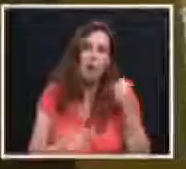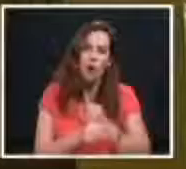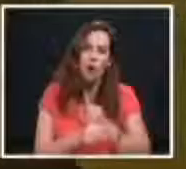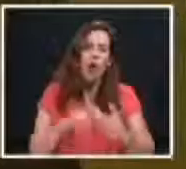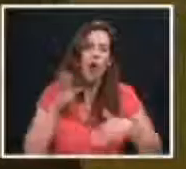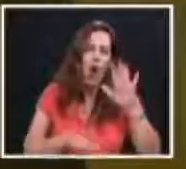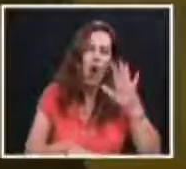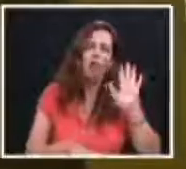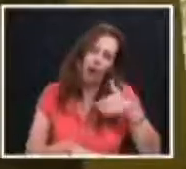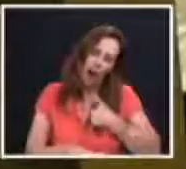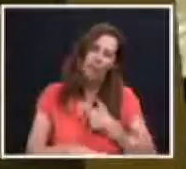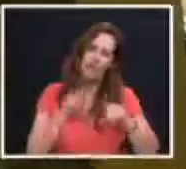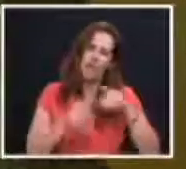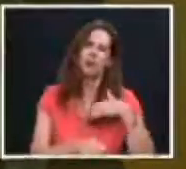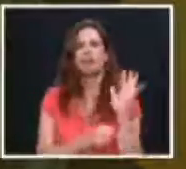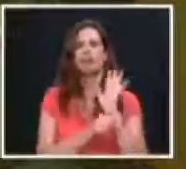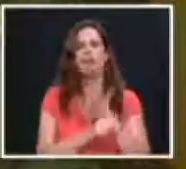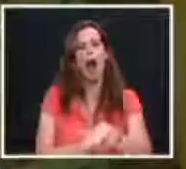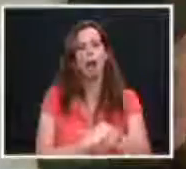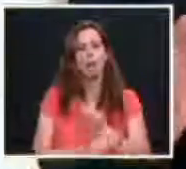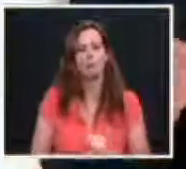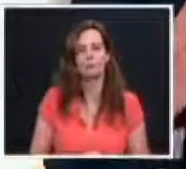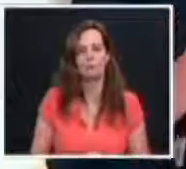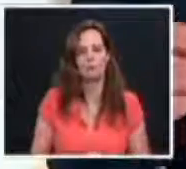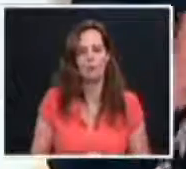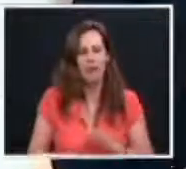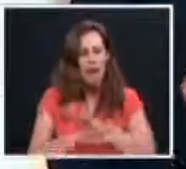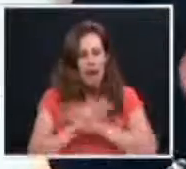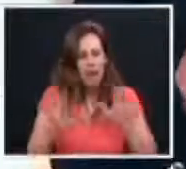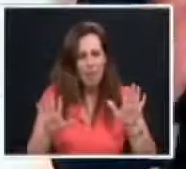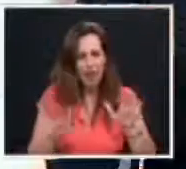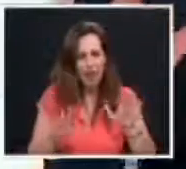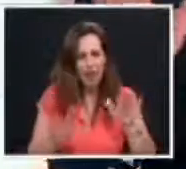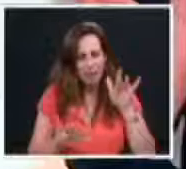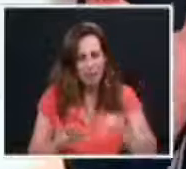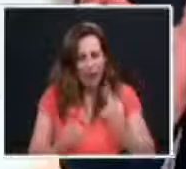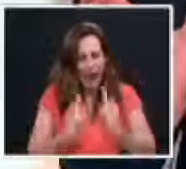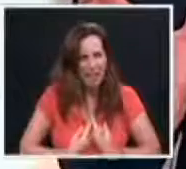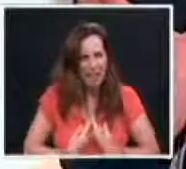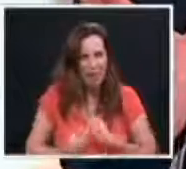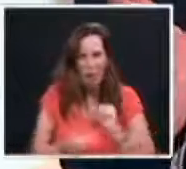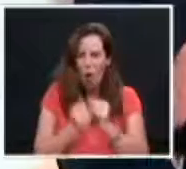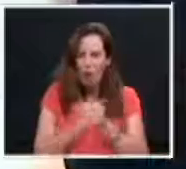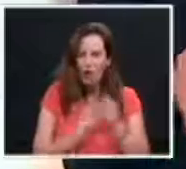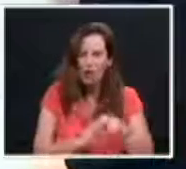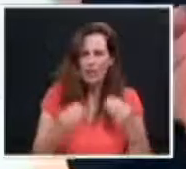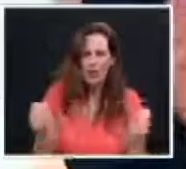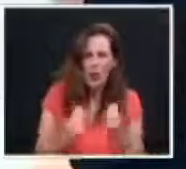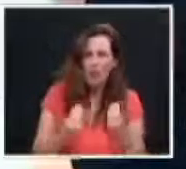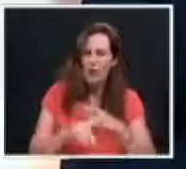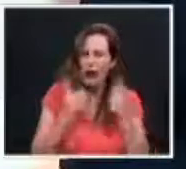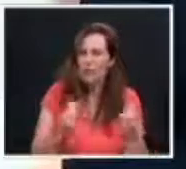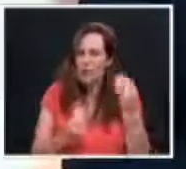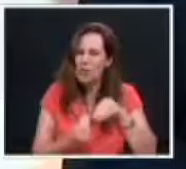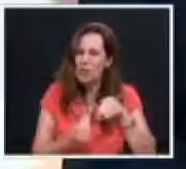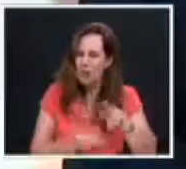לרובם, גם לי לעתים, להיות מושפע. הם רק מצביעים נגד עצמם, או שיש תופעה סגור סוגריים אחרת, נוספת,